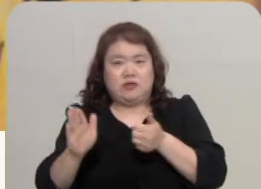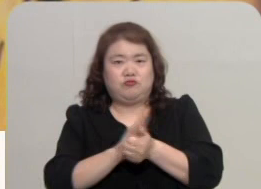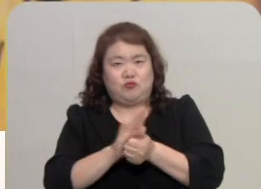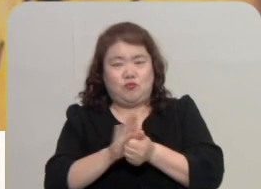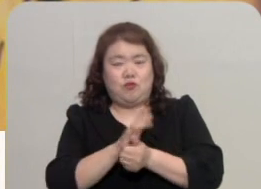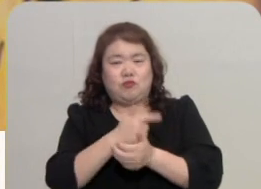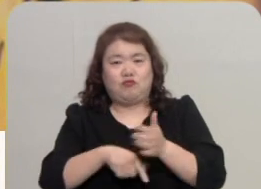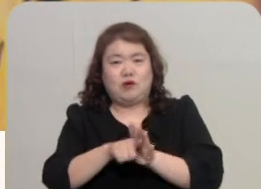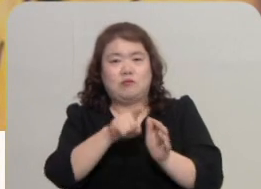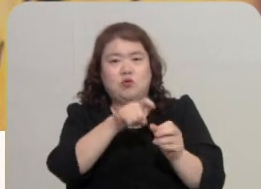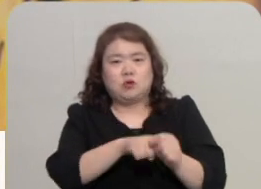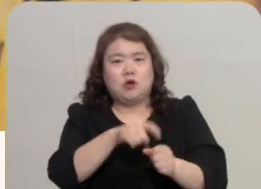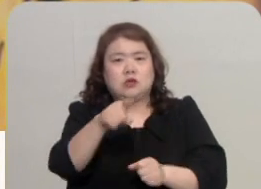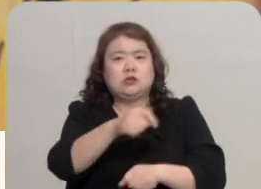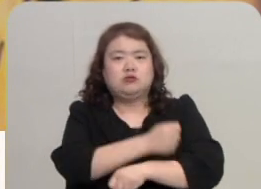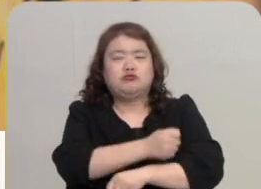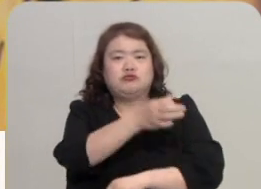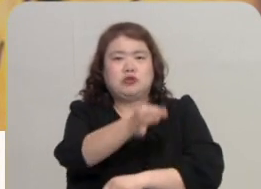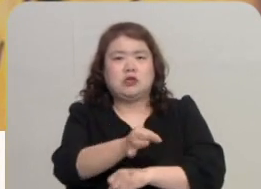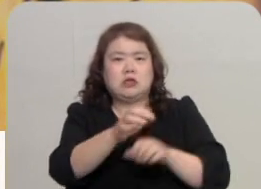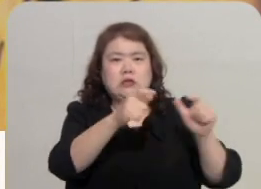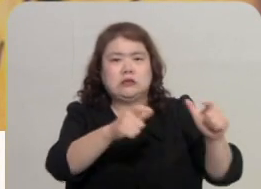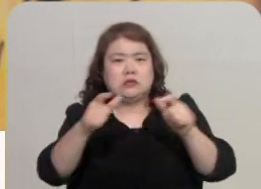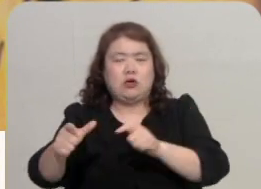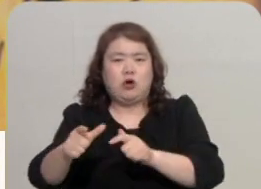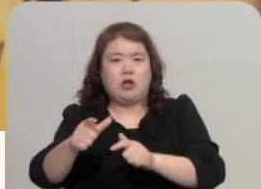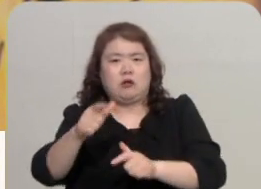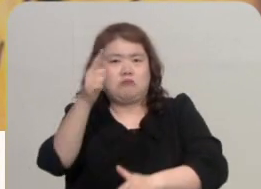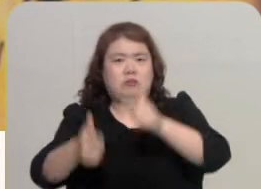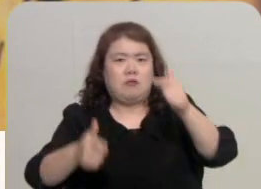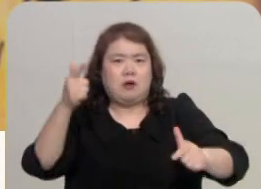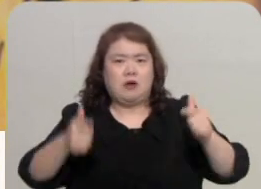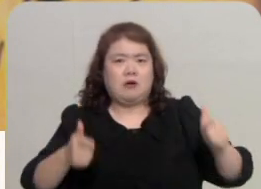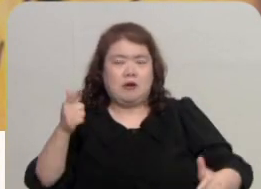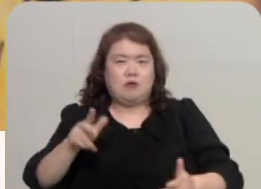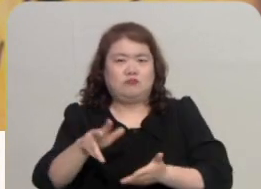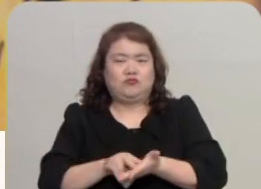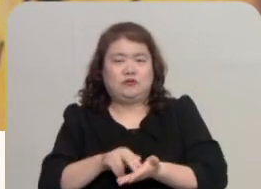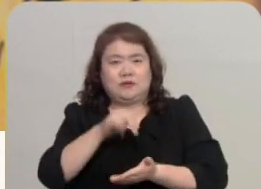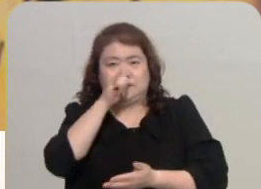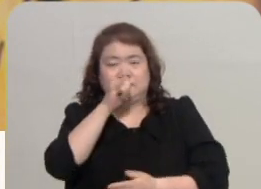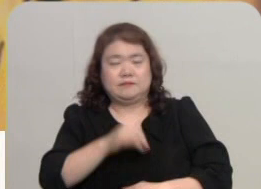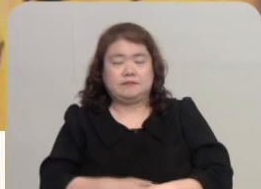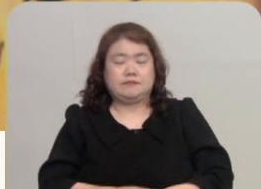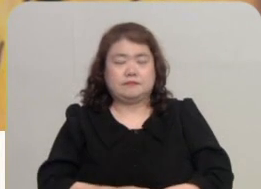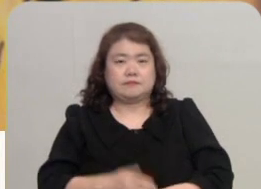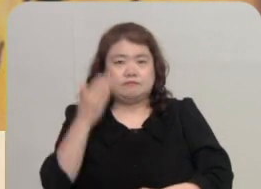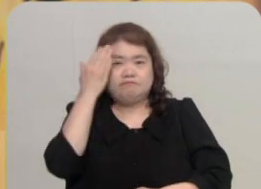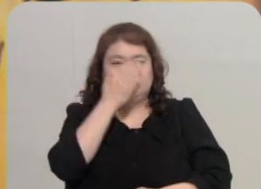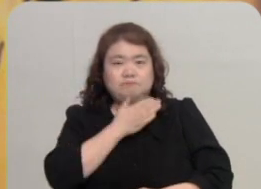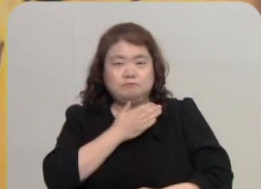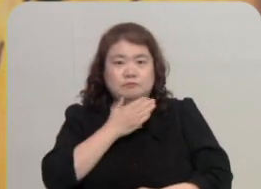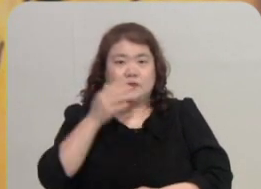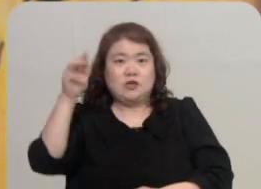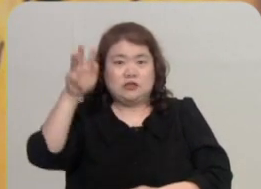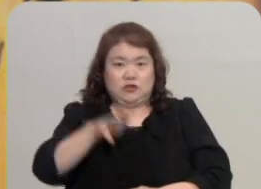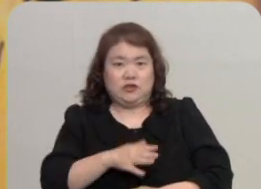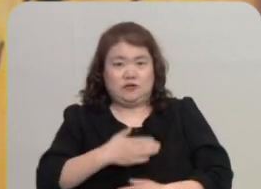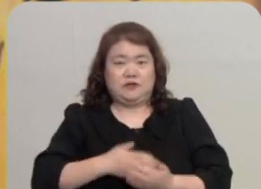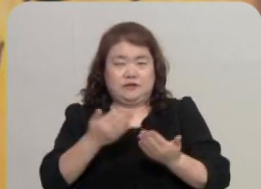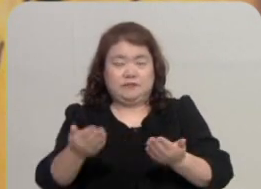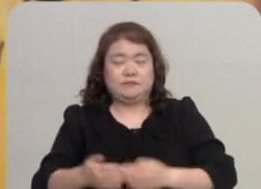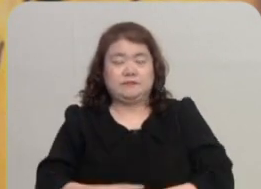위해서인데요. 그런데 그 수당이 지역에 따라 크게 차이가 나 문제가 되고 있습니다. 춘천 총국 조효연 기자가